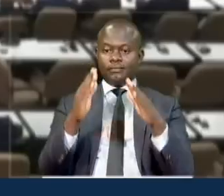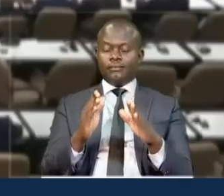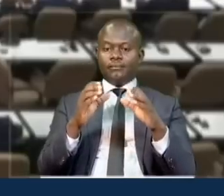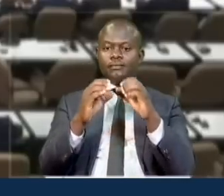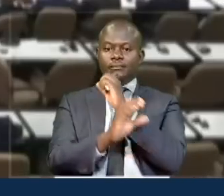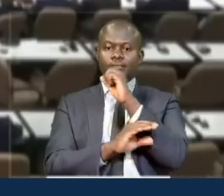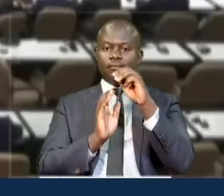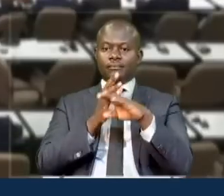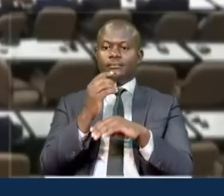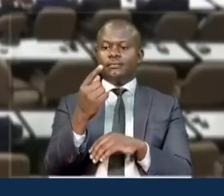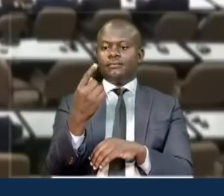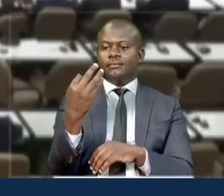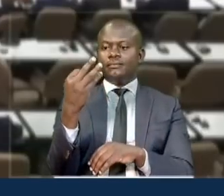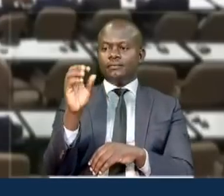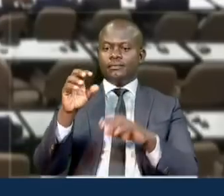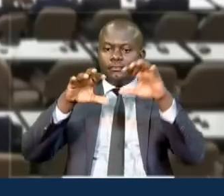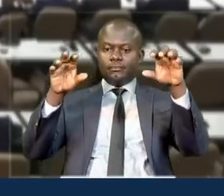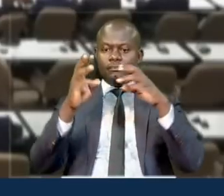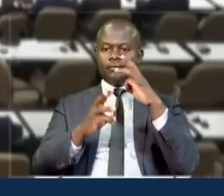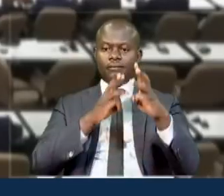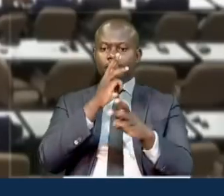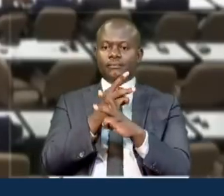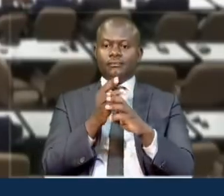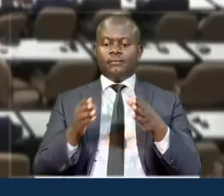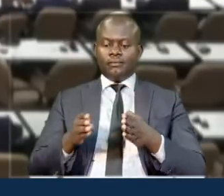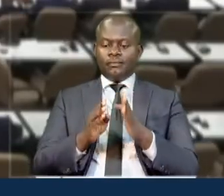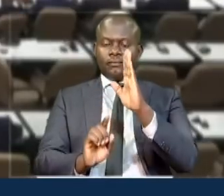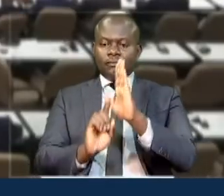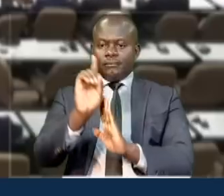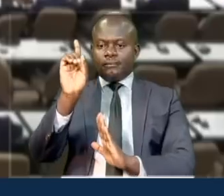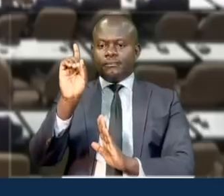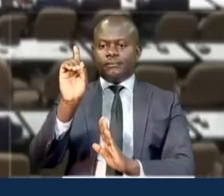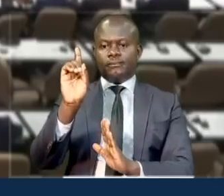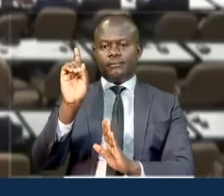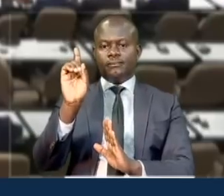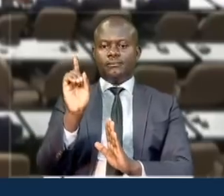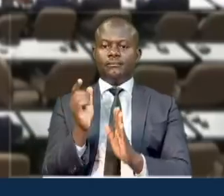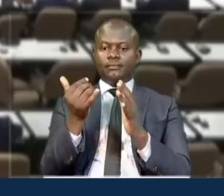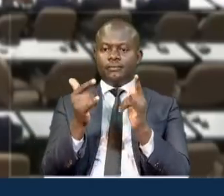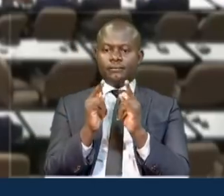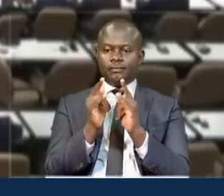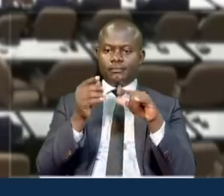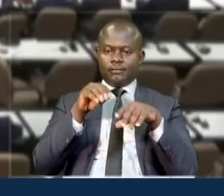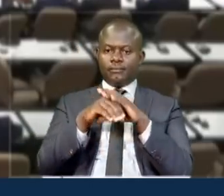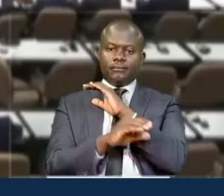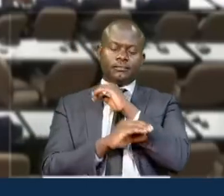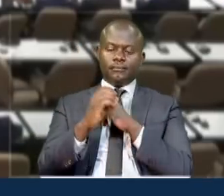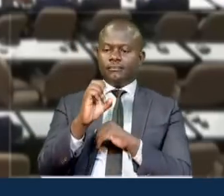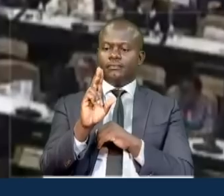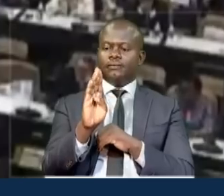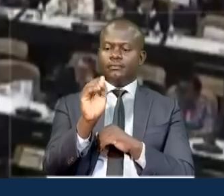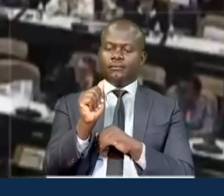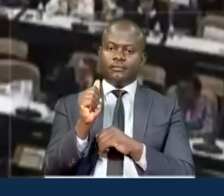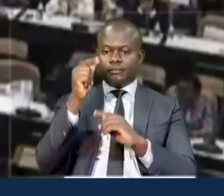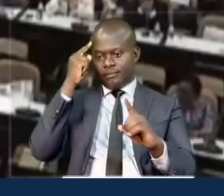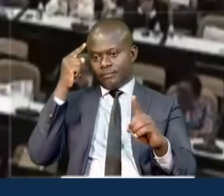b'ibihugu bisaga 130 byo hirya no hino ku isi bikiri mu nzira y'iterambere. Iyi nama irabera mu gihugu cya Cuba,